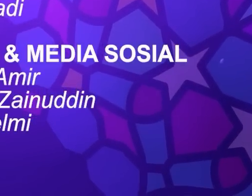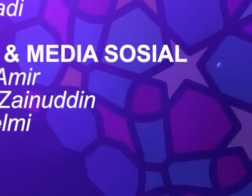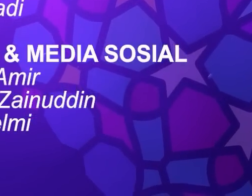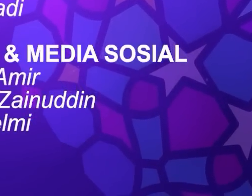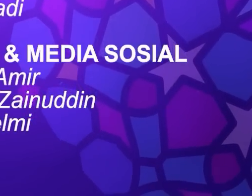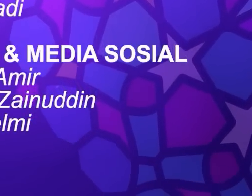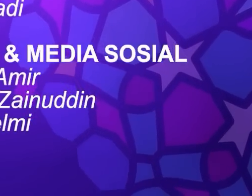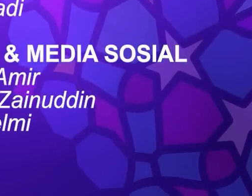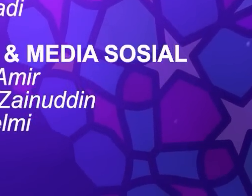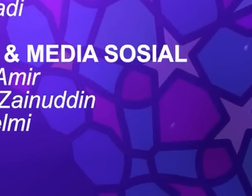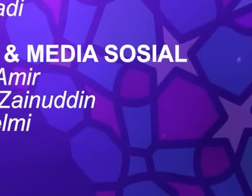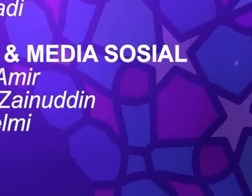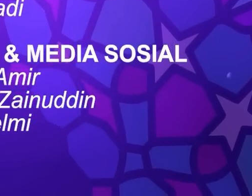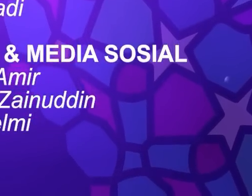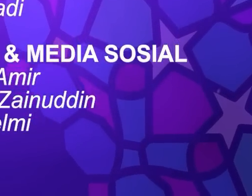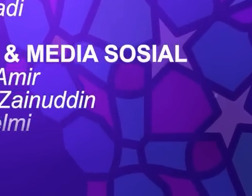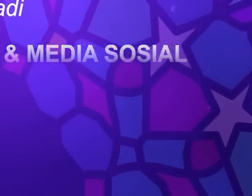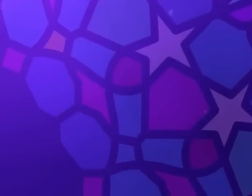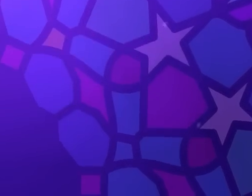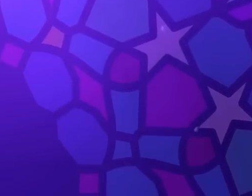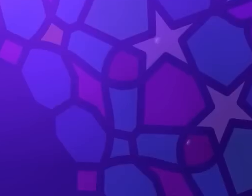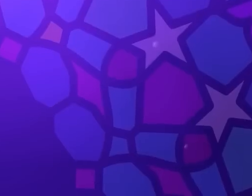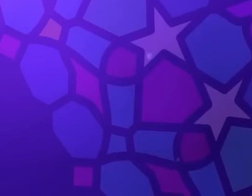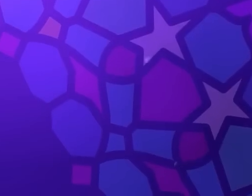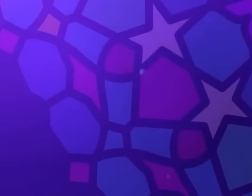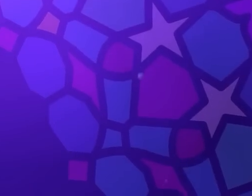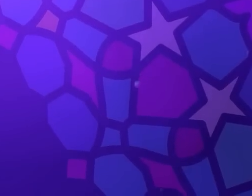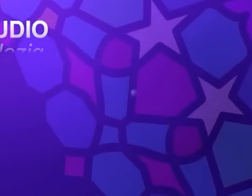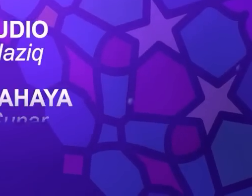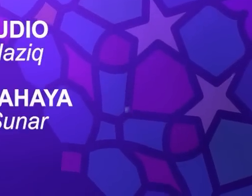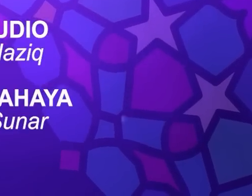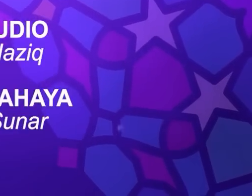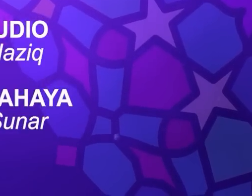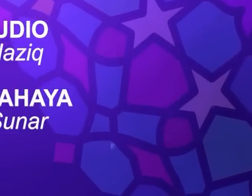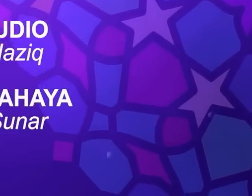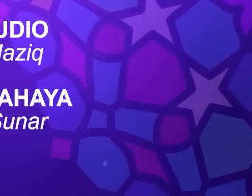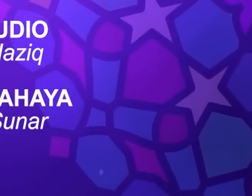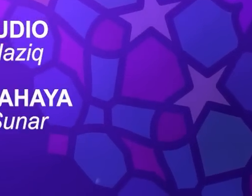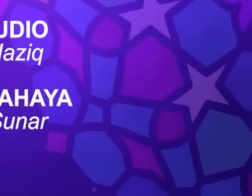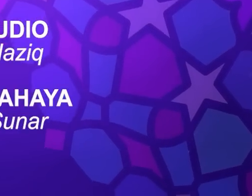واجعله لنا هجتين.